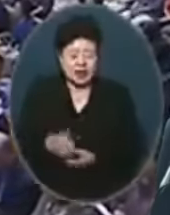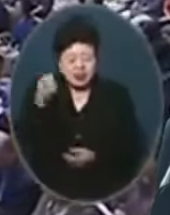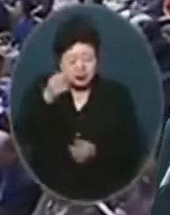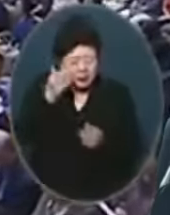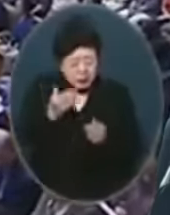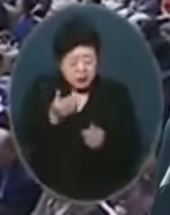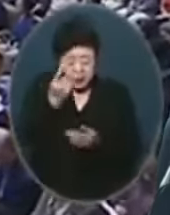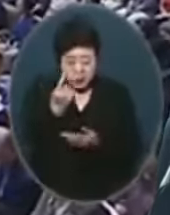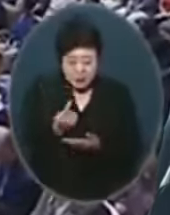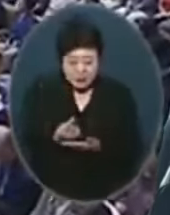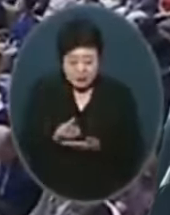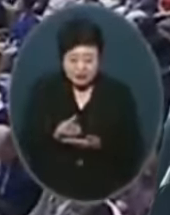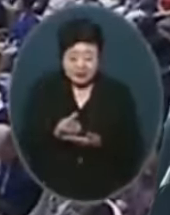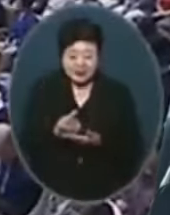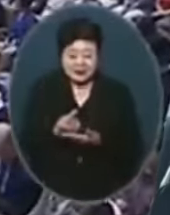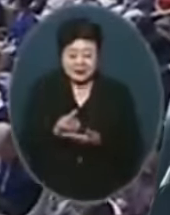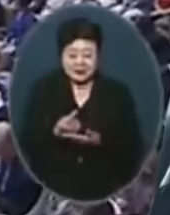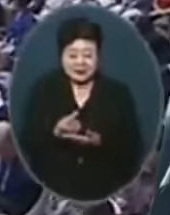성령께서 오셔서